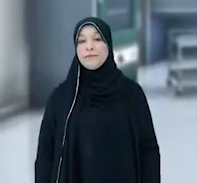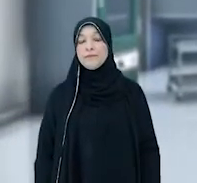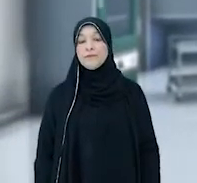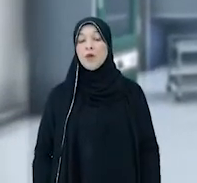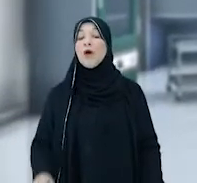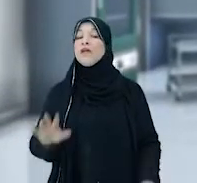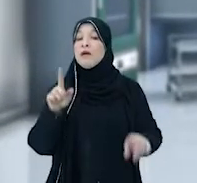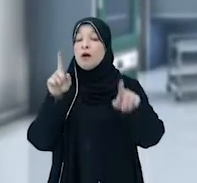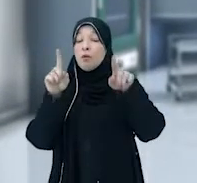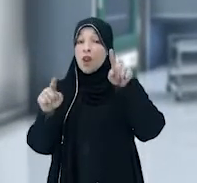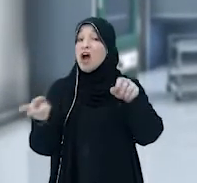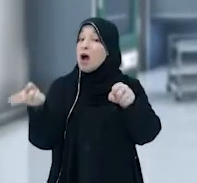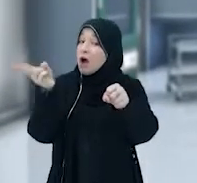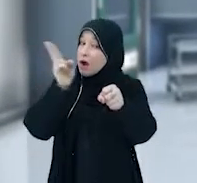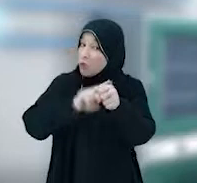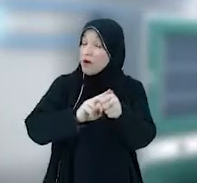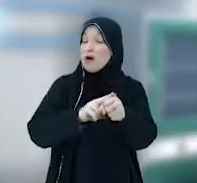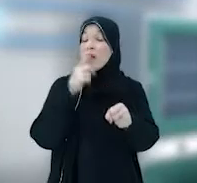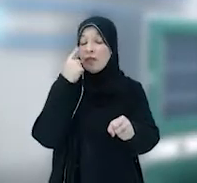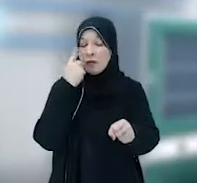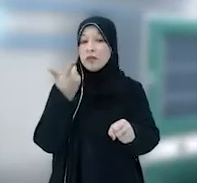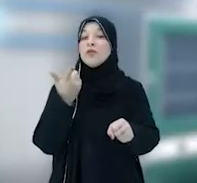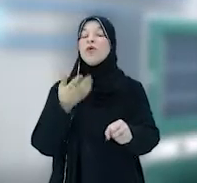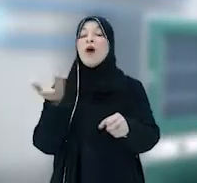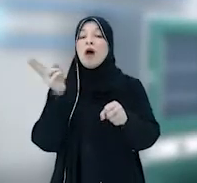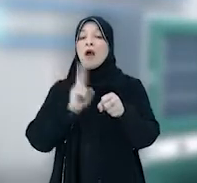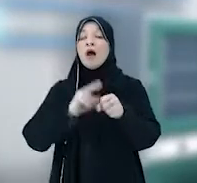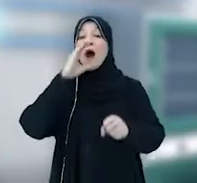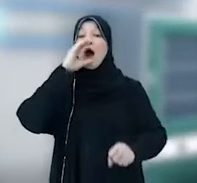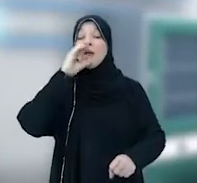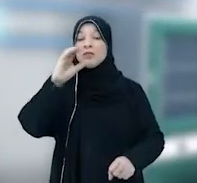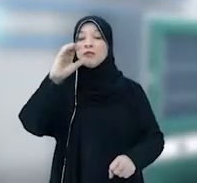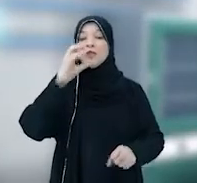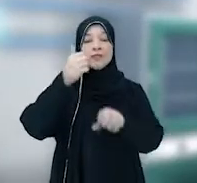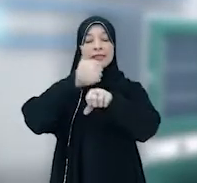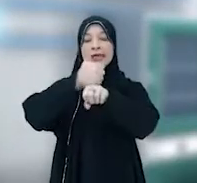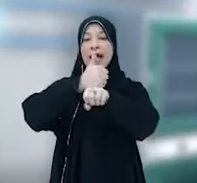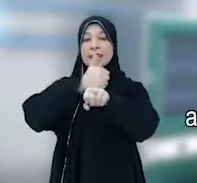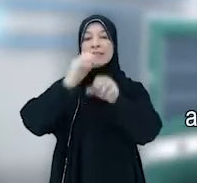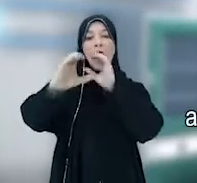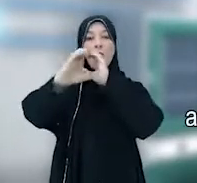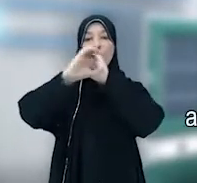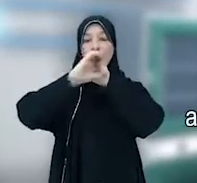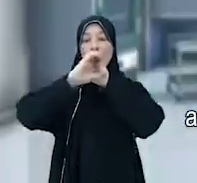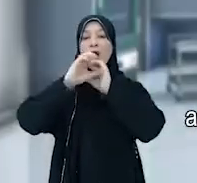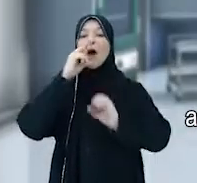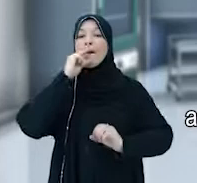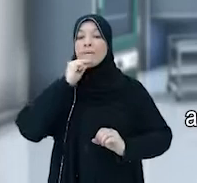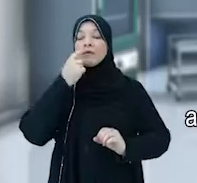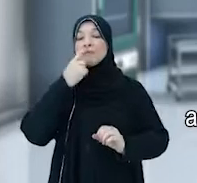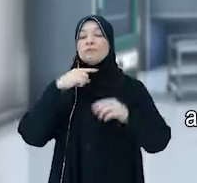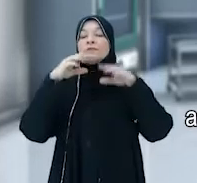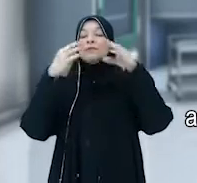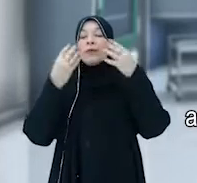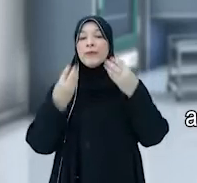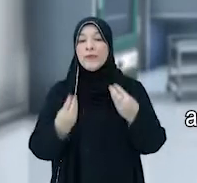توجد طريقة أخرى: أطبق شفتيك فوق أنبوب الجهاز الموصل، استنشق ببطء وبعمق